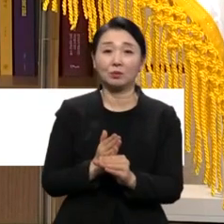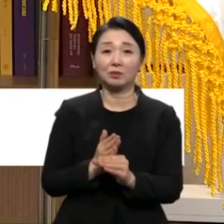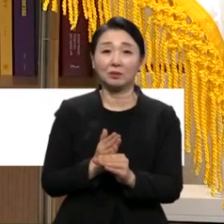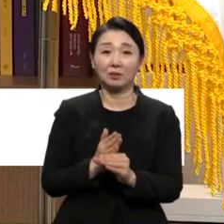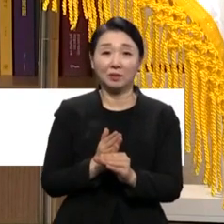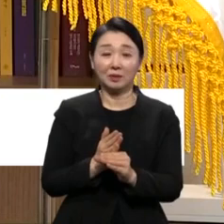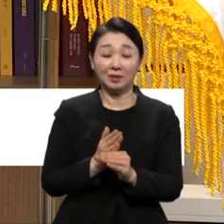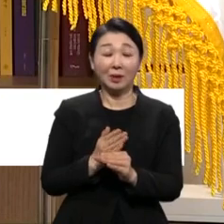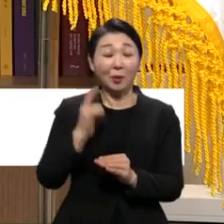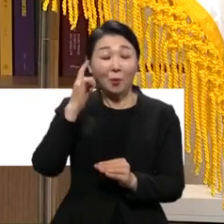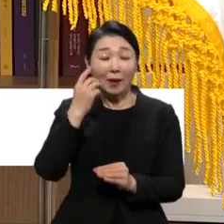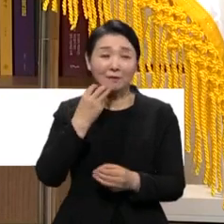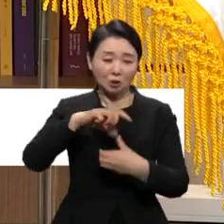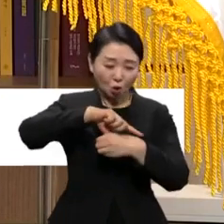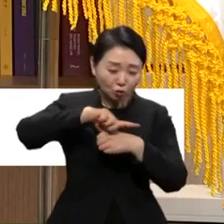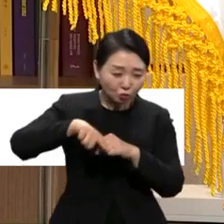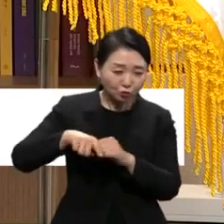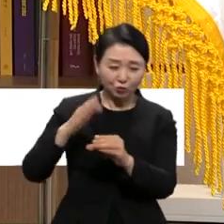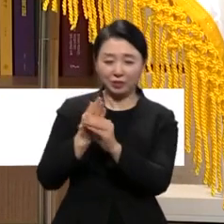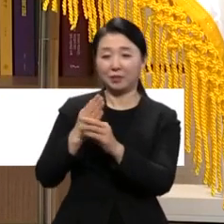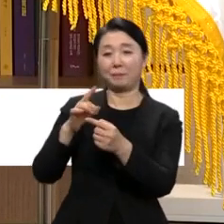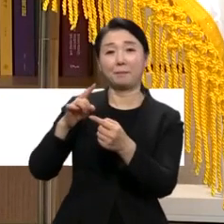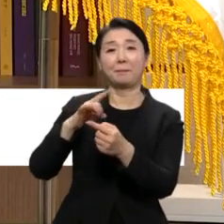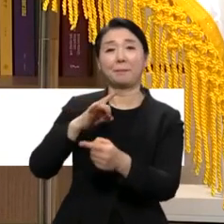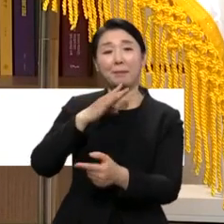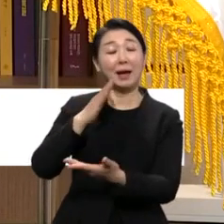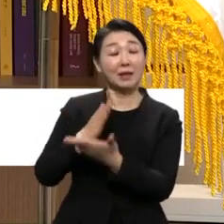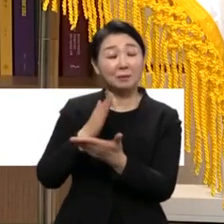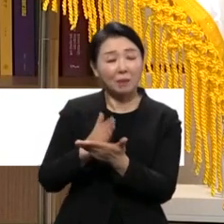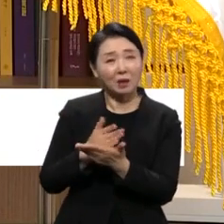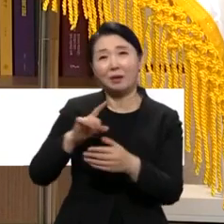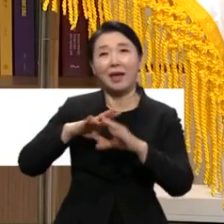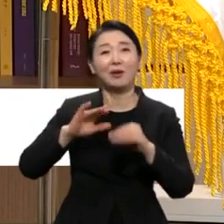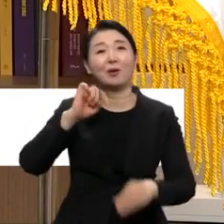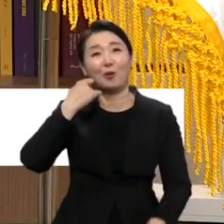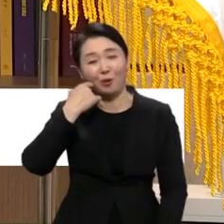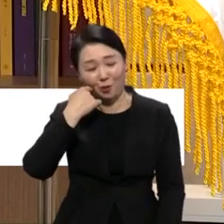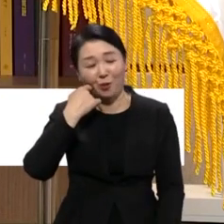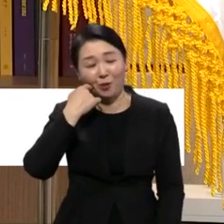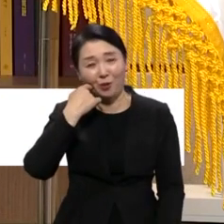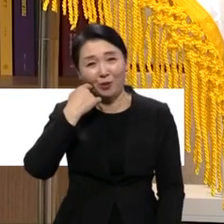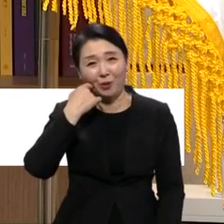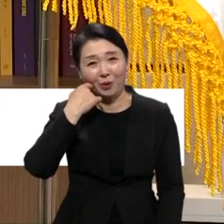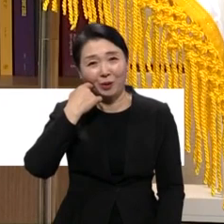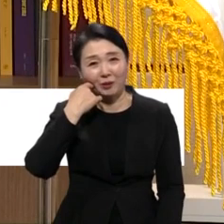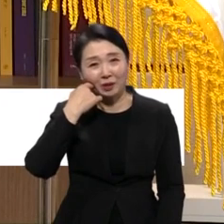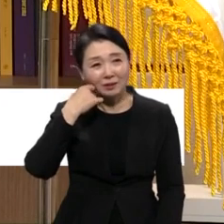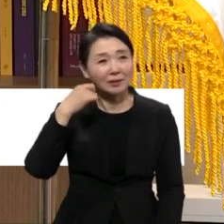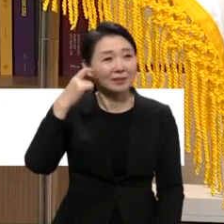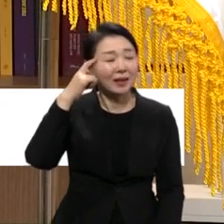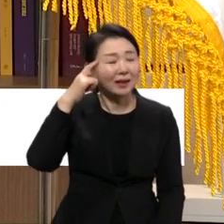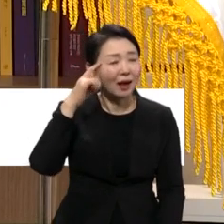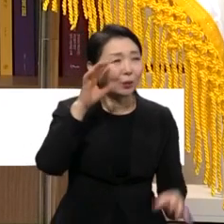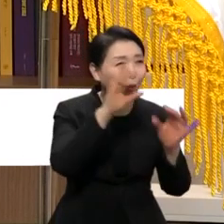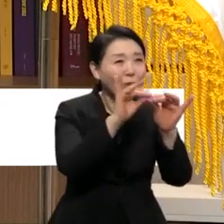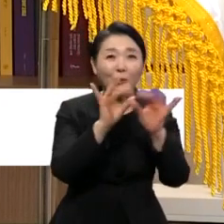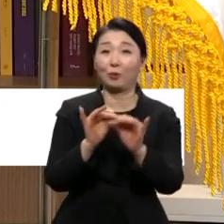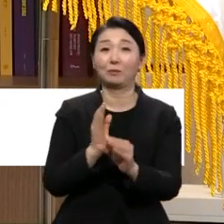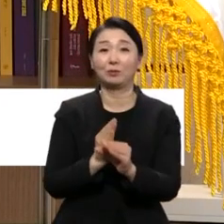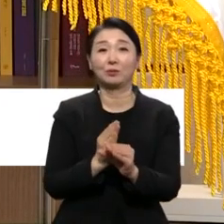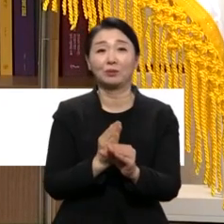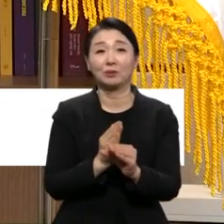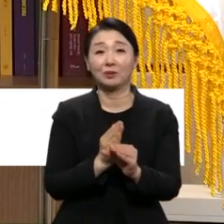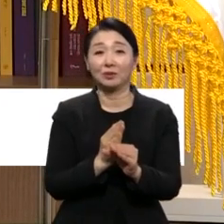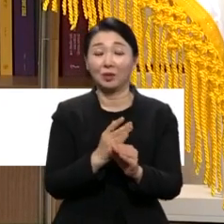수도권 일극주의만 갖고는 이게 풀어내기 어렵다 하는 데 대한 인식이 광범한 공감대를 얻고 있고요.